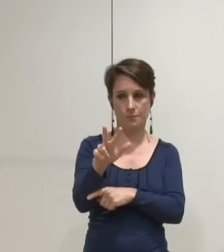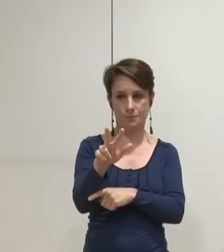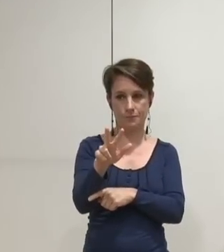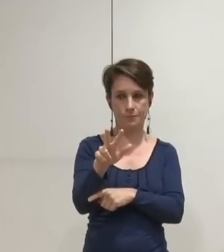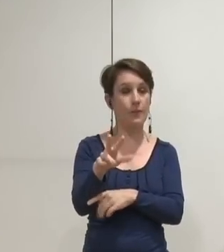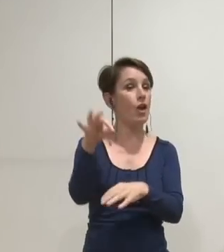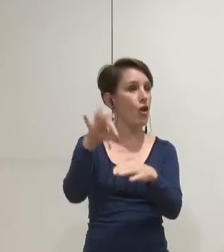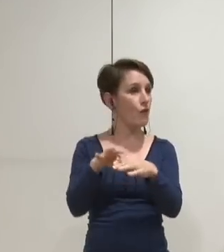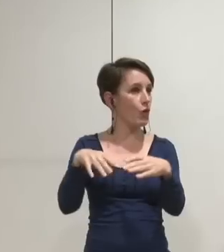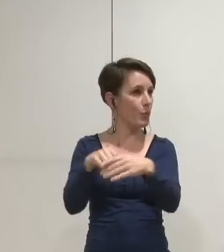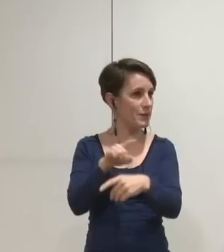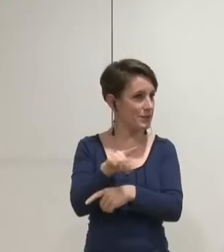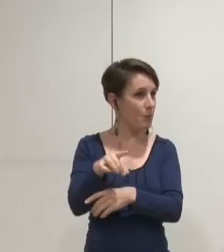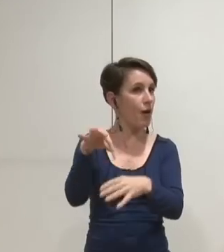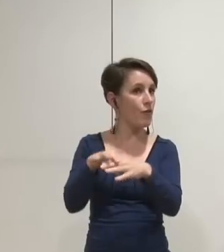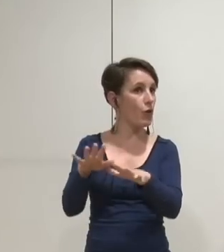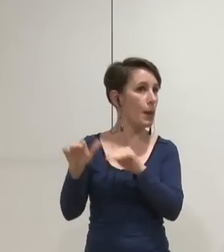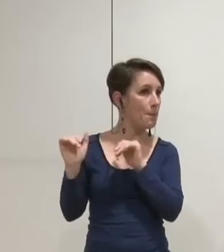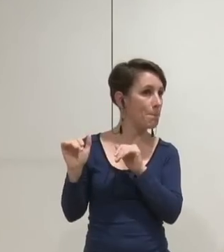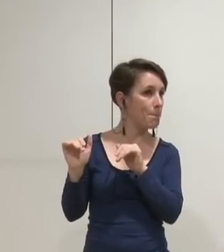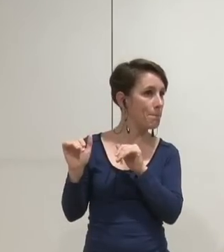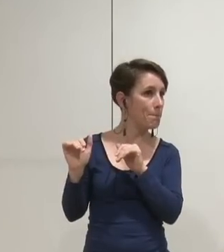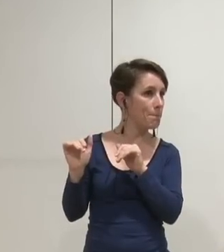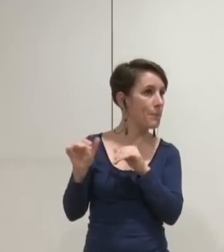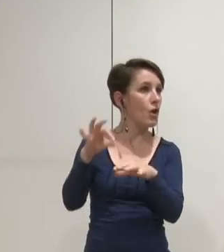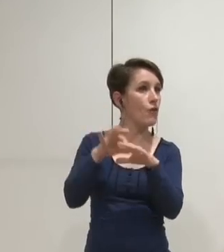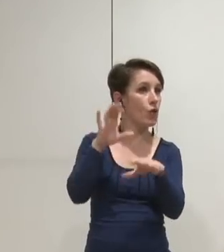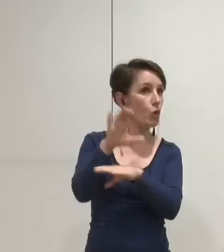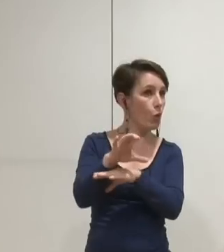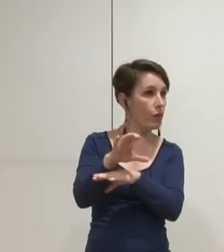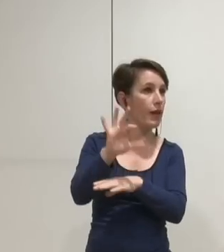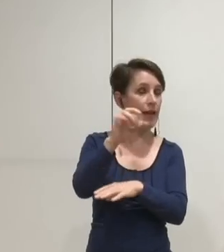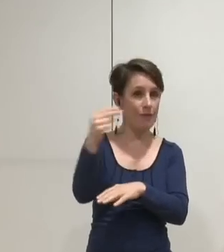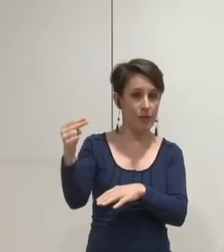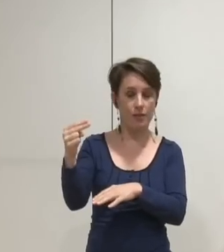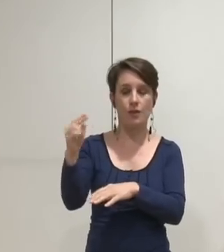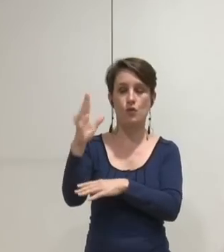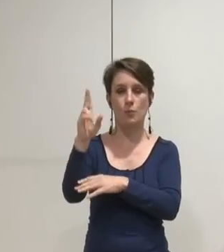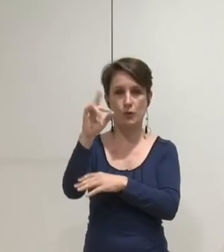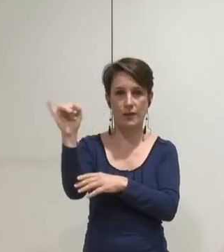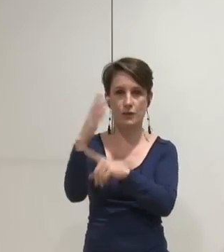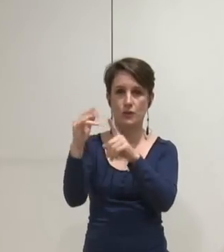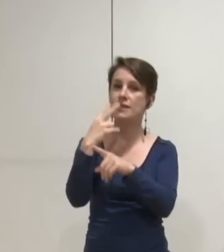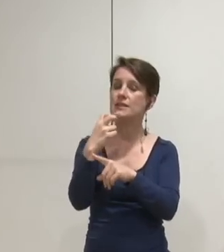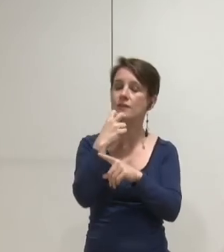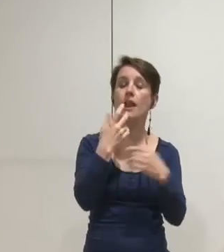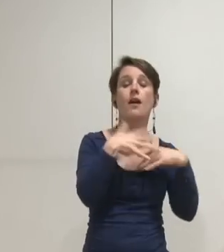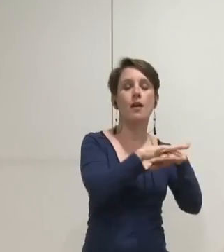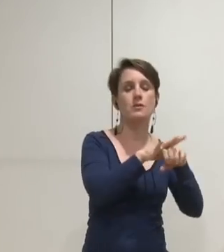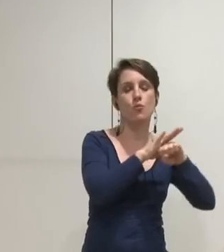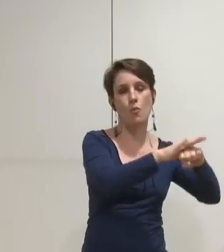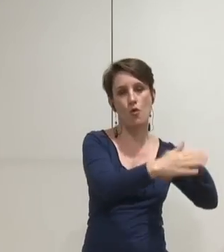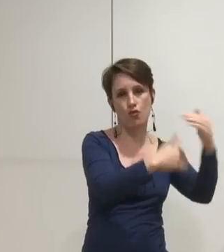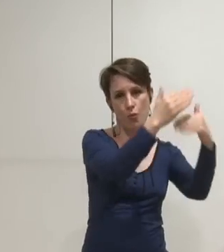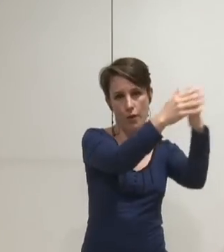qui ne prend pas part au vote qui s'abstient qui est contre Front Nationale UMP udi société civile rassemblement